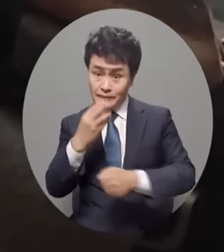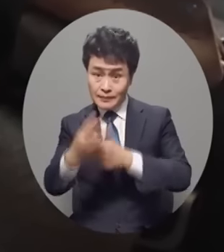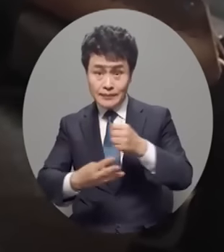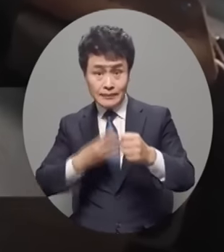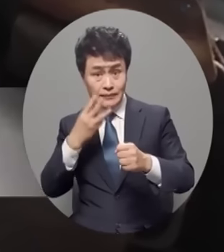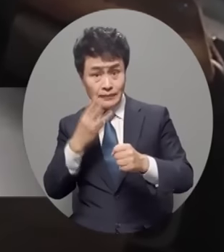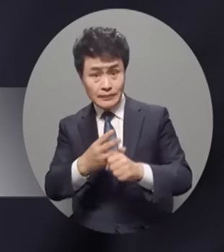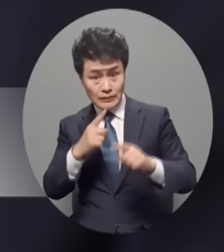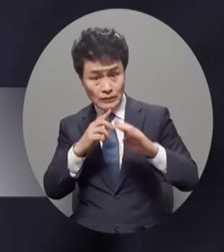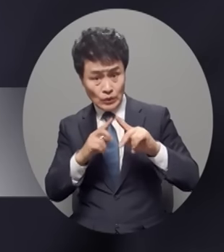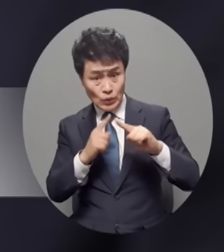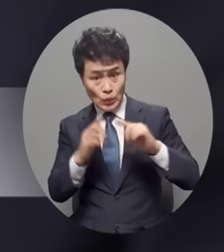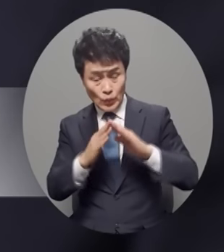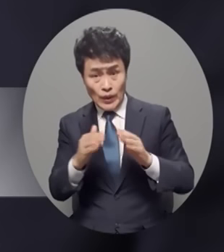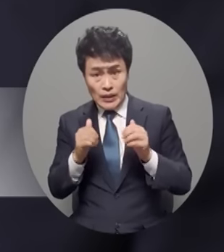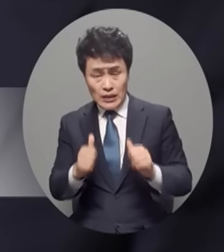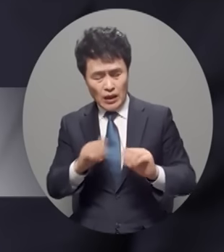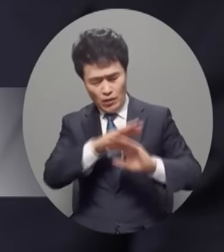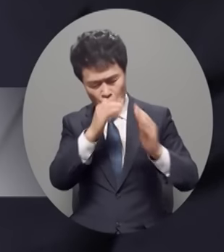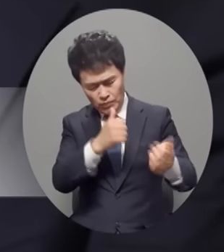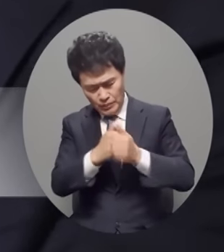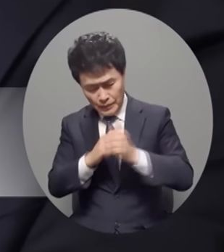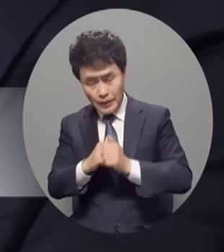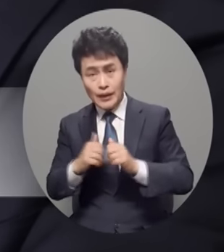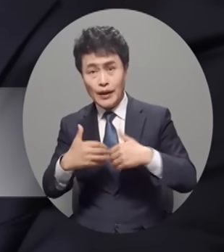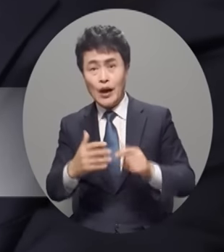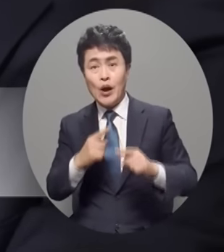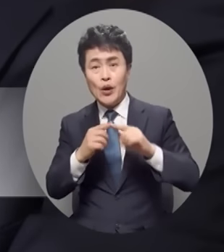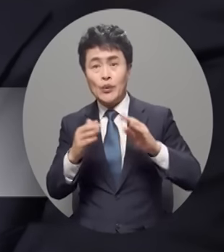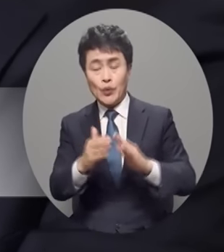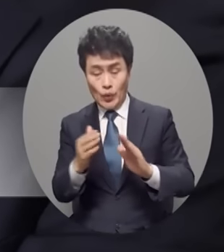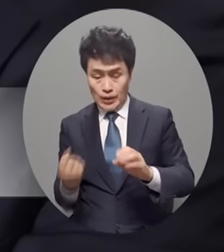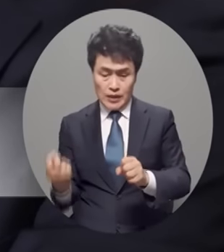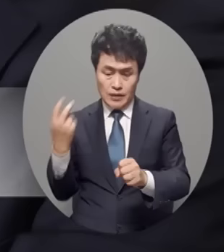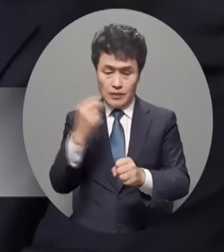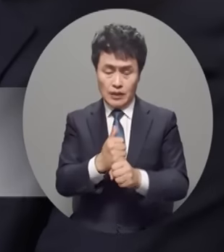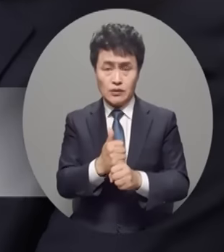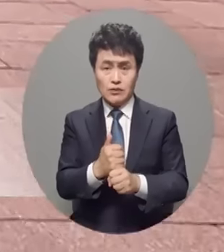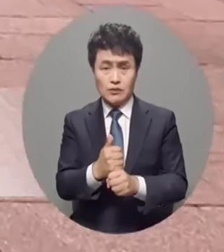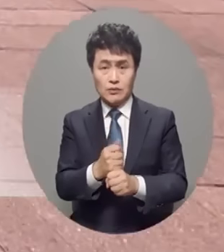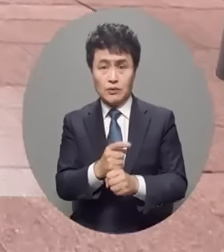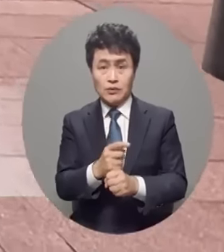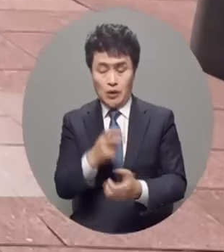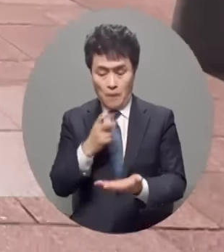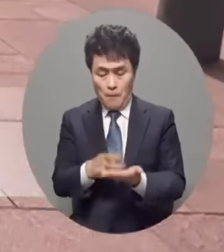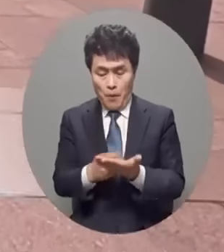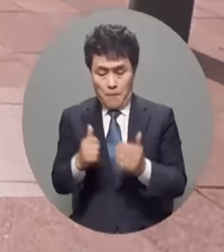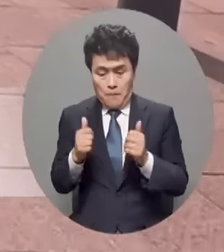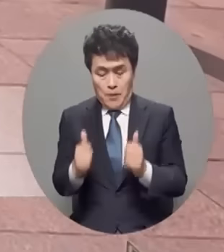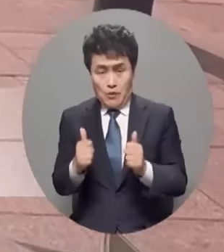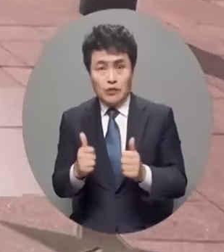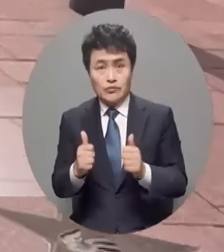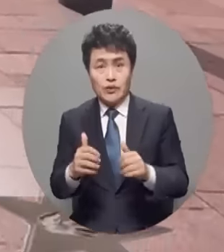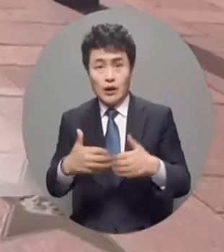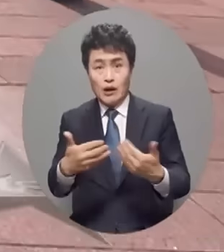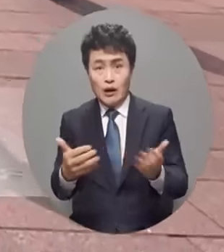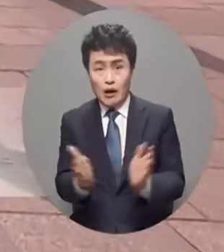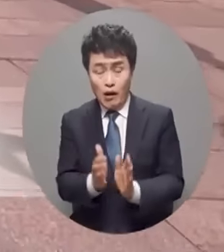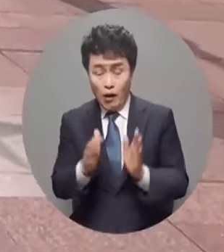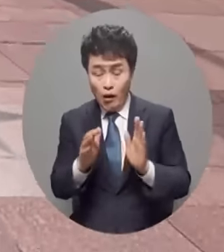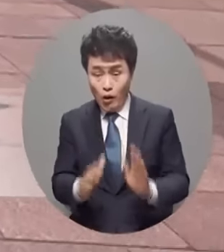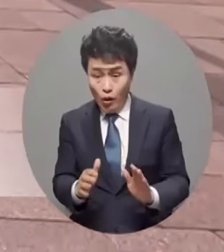교회 재판에서 모두 진 이동환 목사는 교회 복직을 법원에서 다투고 있습니다. 이 목사가 교단을 상대로 낸